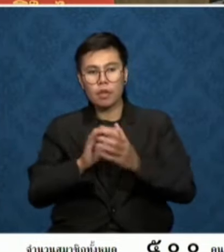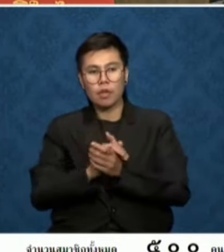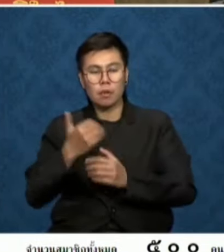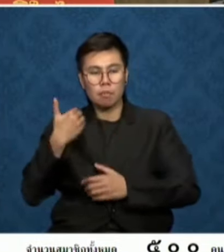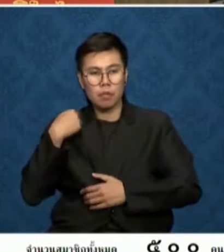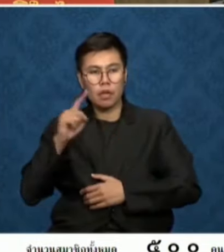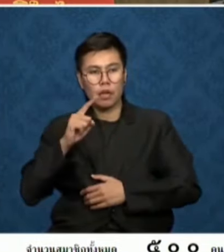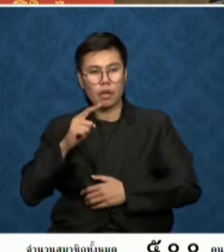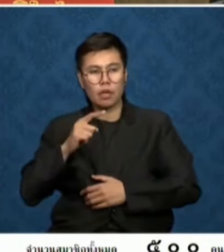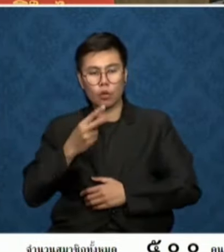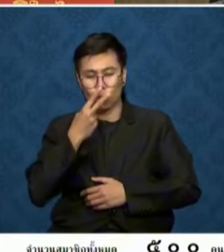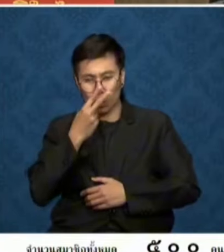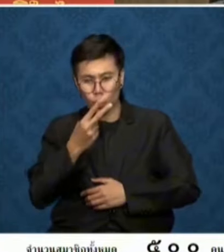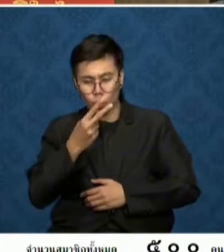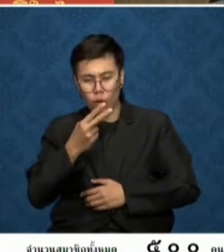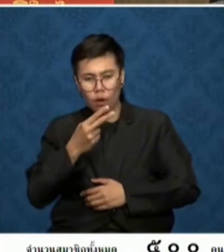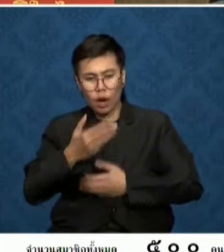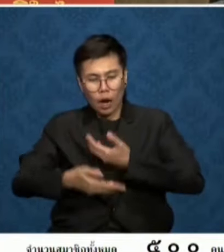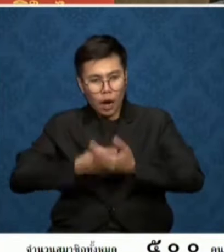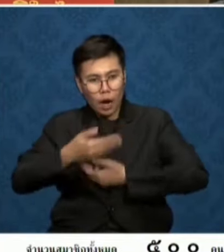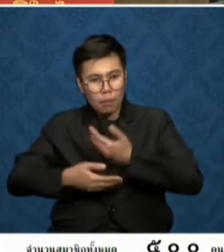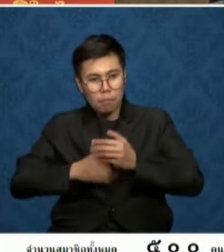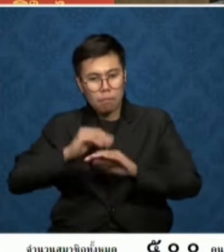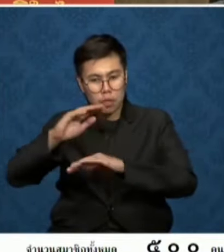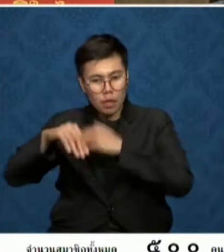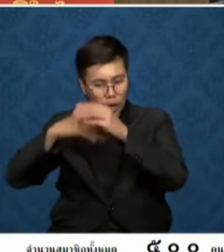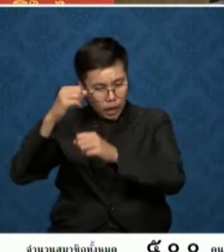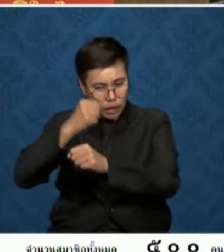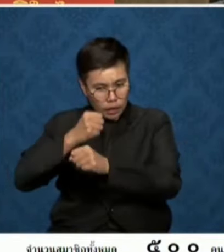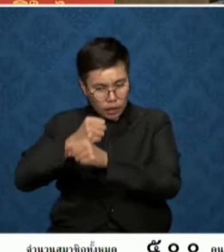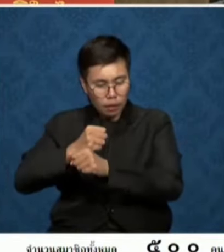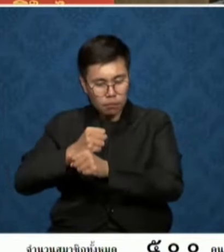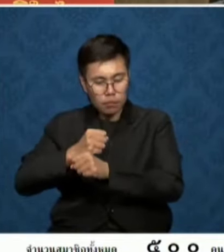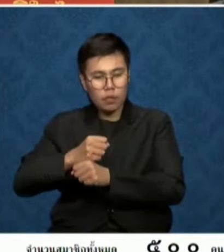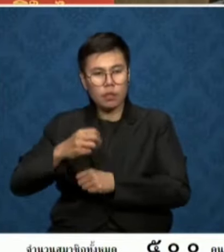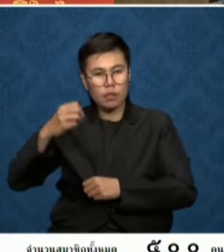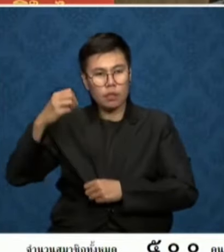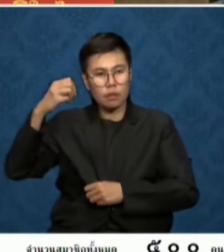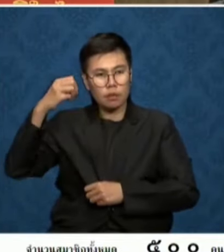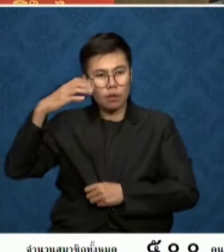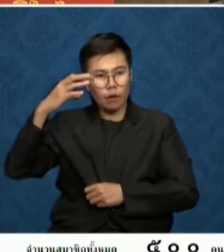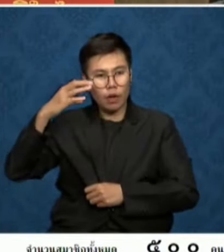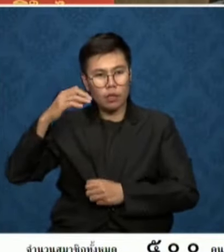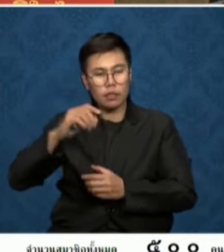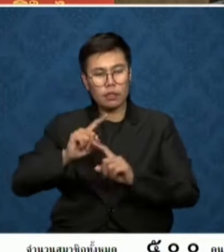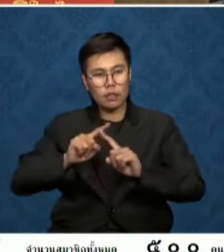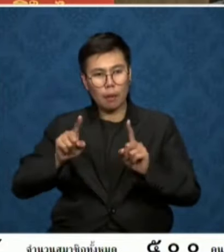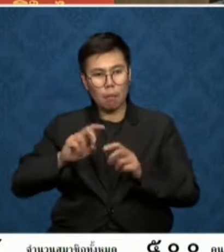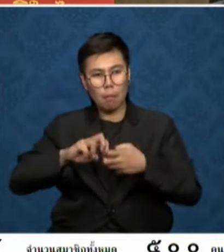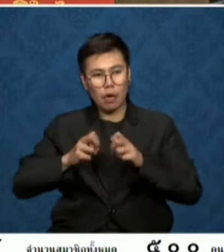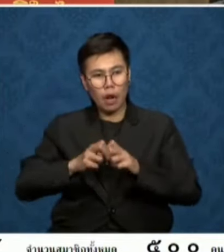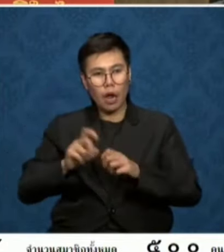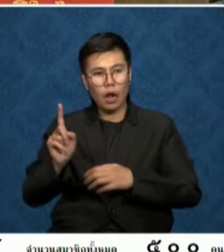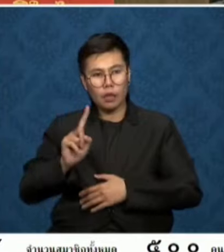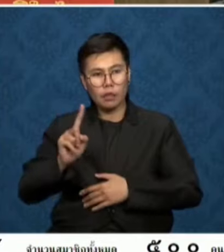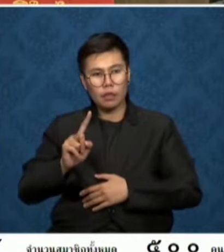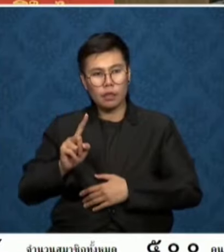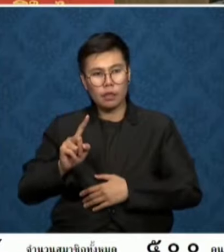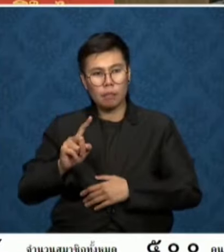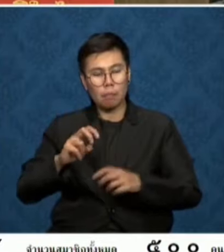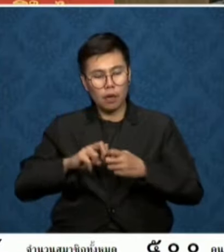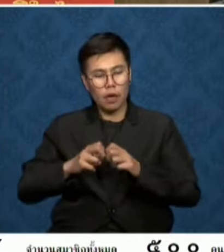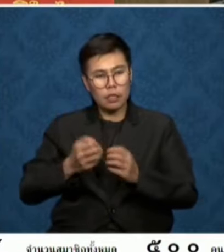ราคาให้พัฒนาตลาดในการซื้อขายเชื้อเพลิงชีวมวล4.8 ล้านค่ะแต่ปัญหาที่เกิดขึ้นมันไม่ใช่เรื่องปัญหารา